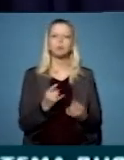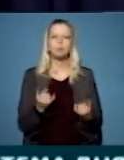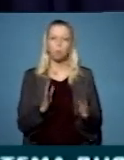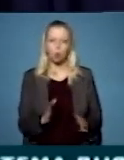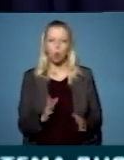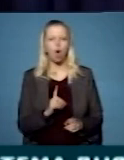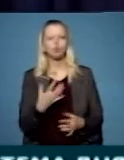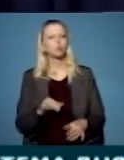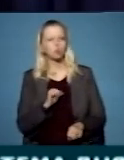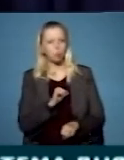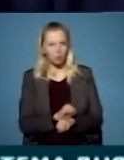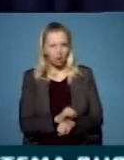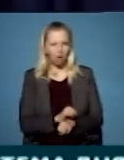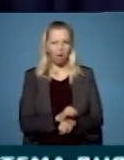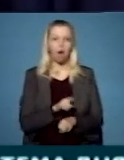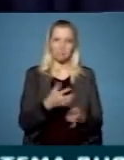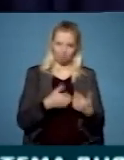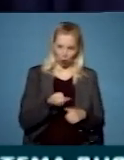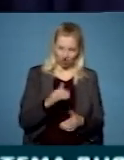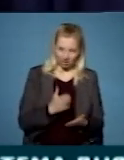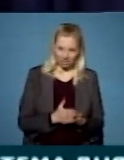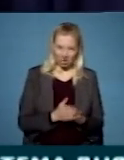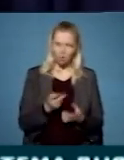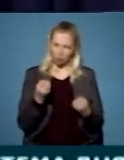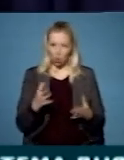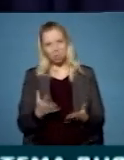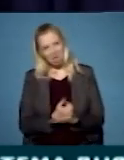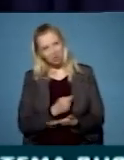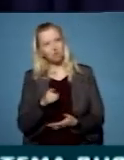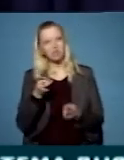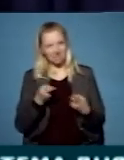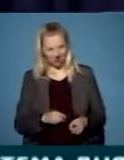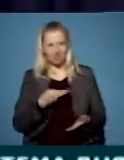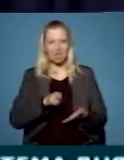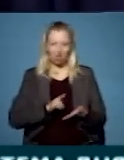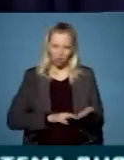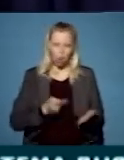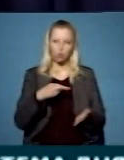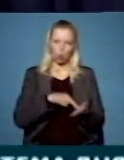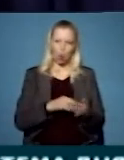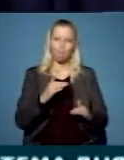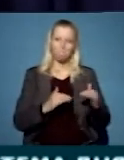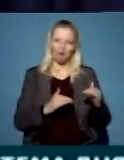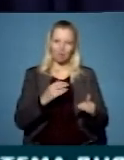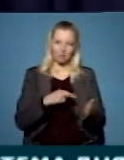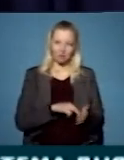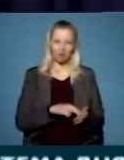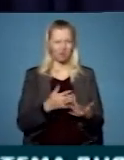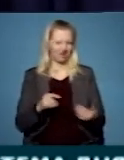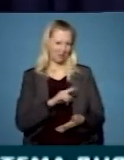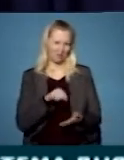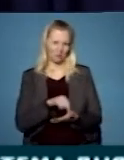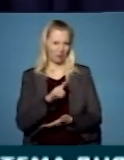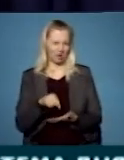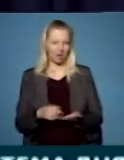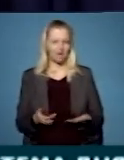що вже зупиняють, а цей прилад у вас є, а це ви його просто знайшли, чи він у вас дійсно сертифікований і стоїть на балансі. Ну, от різні запитання